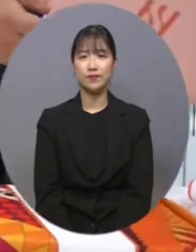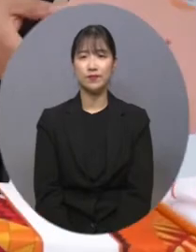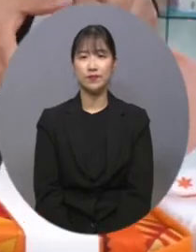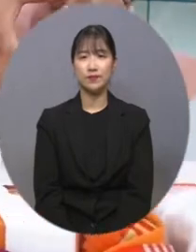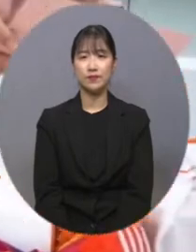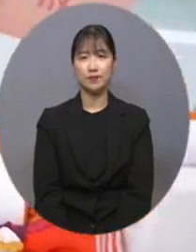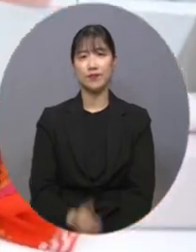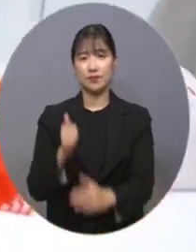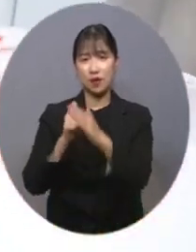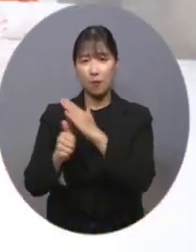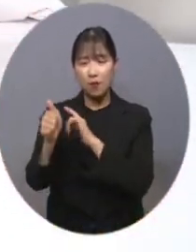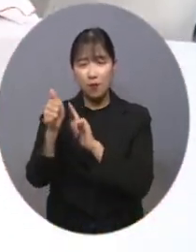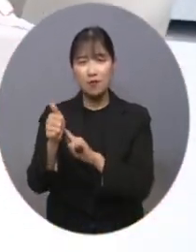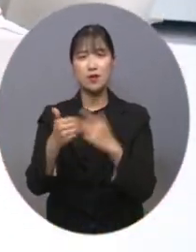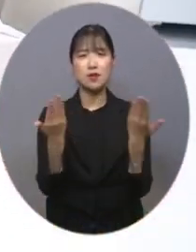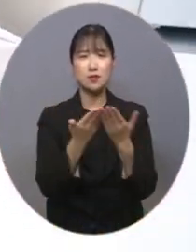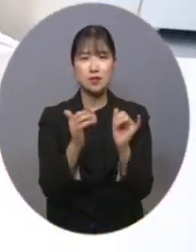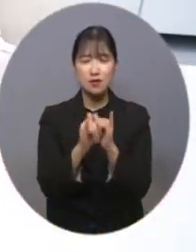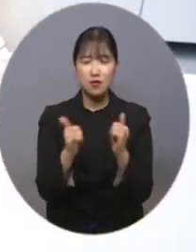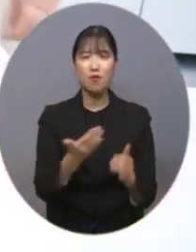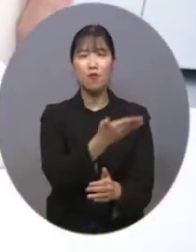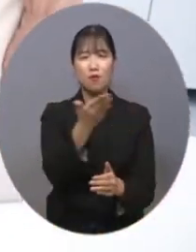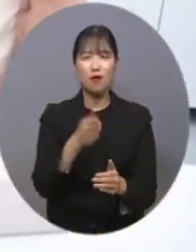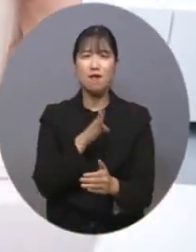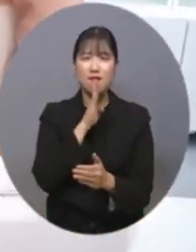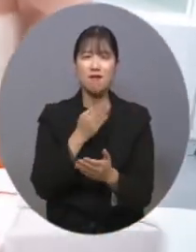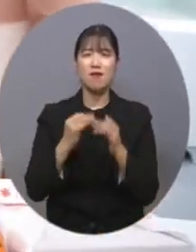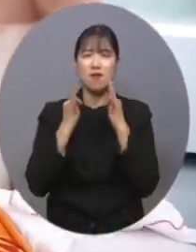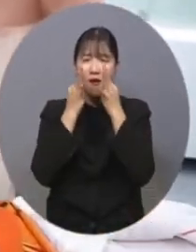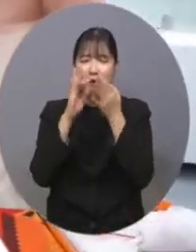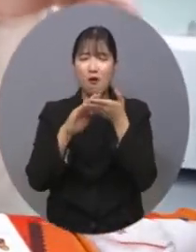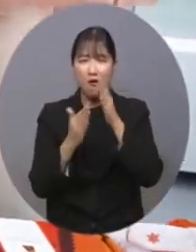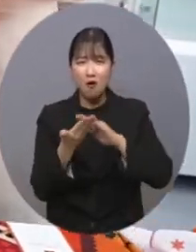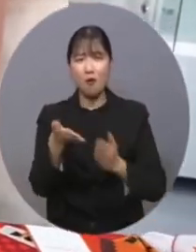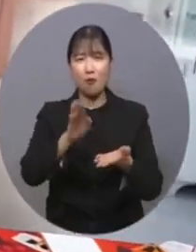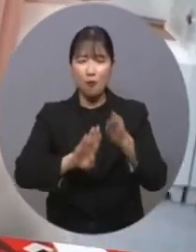위드림 대표님께서 직원분들이 정성스레 포장하고